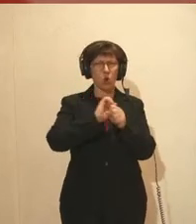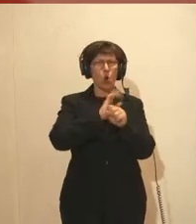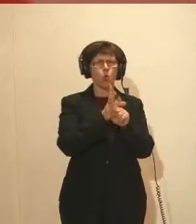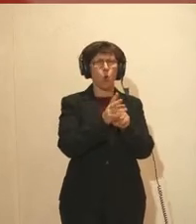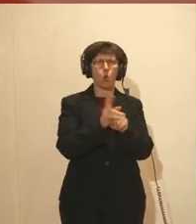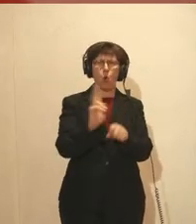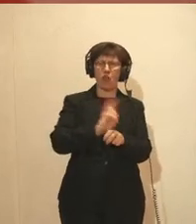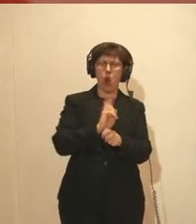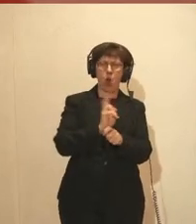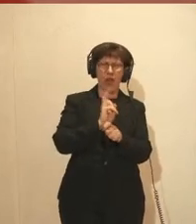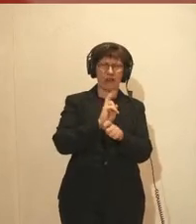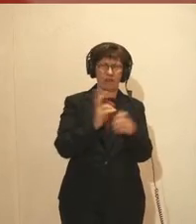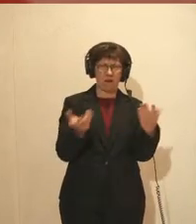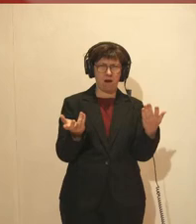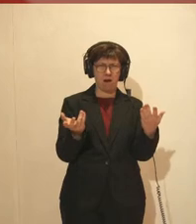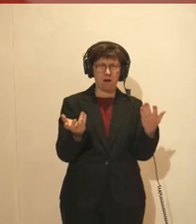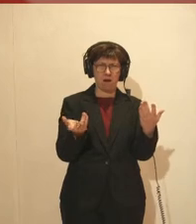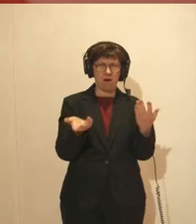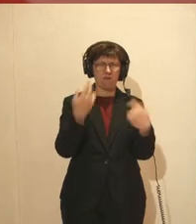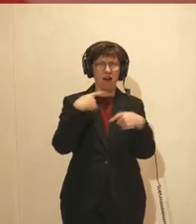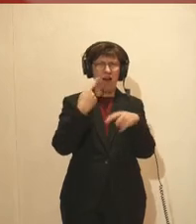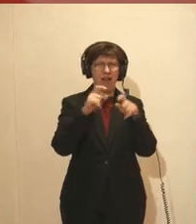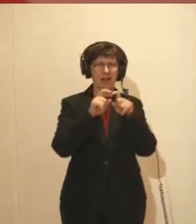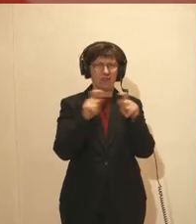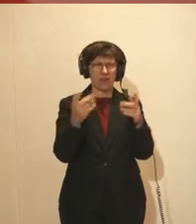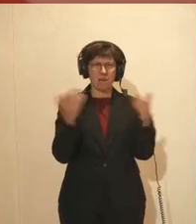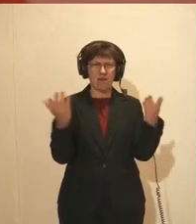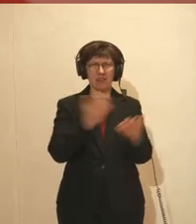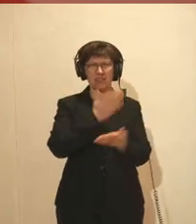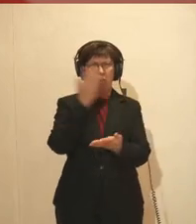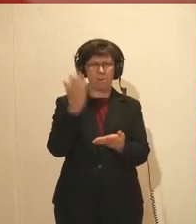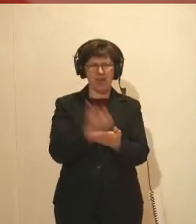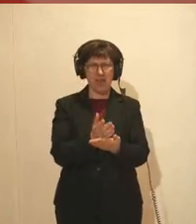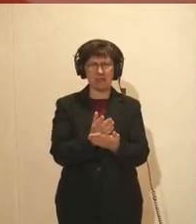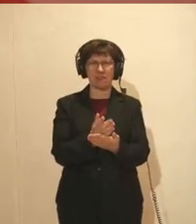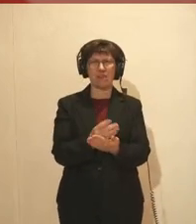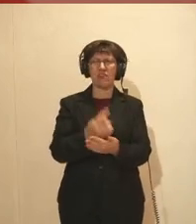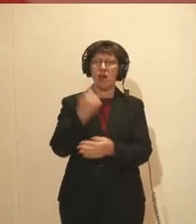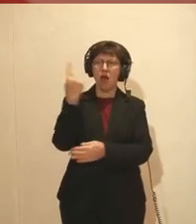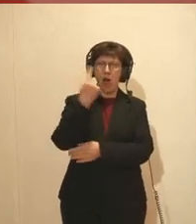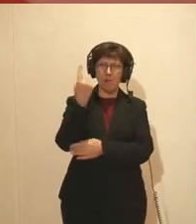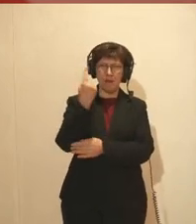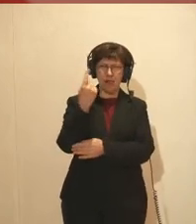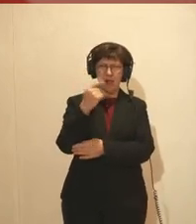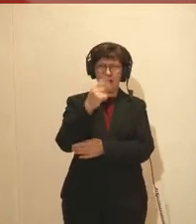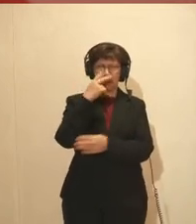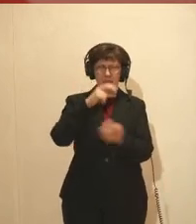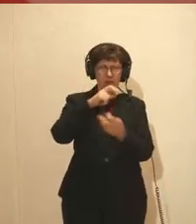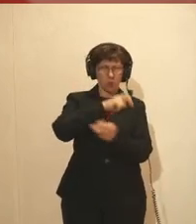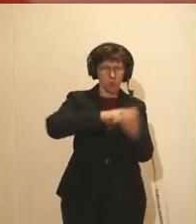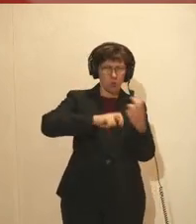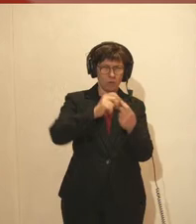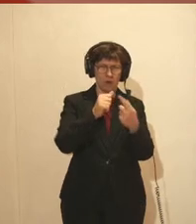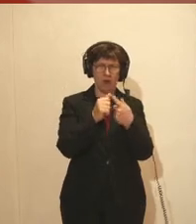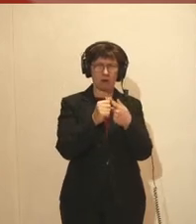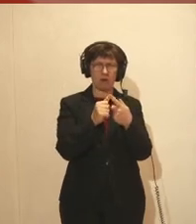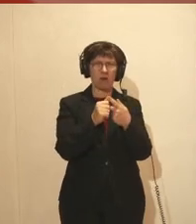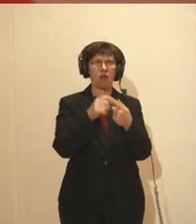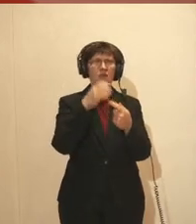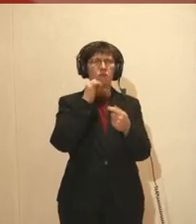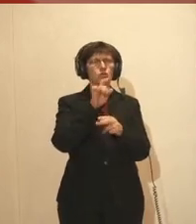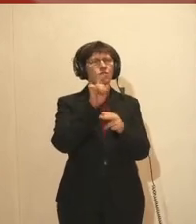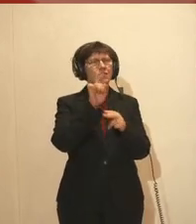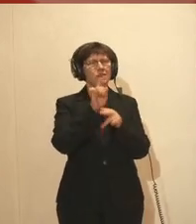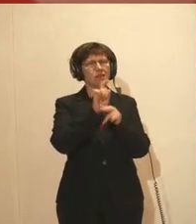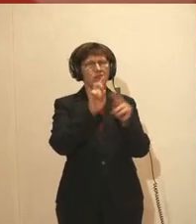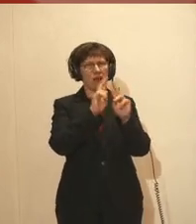läufer da war so eine sache die am ende so der appell war wie geht man damit um dass man dieses die gibt die